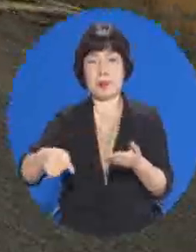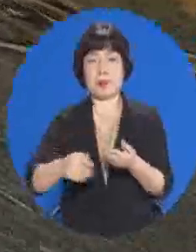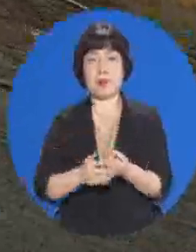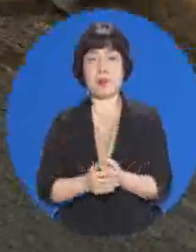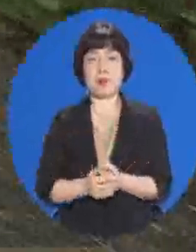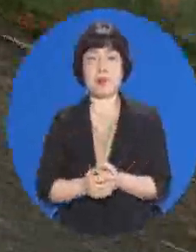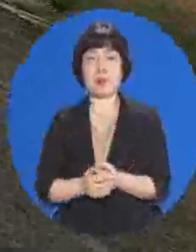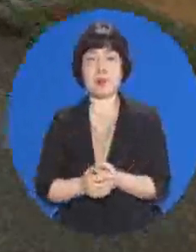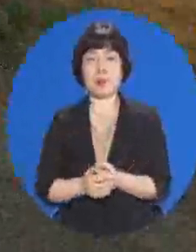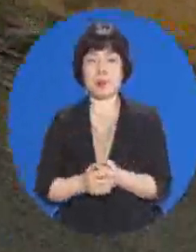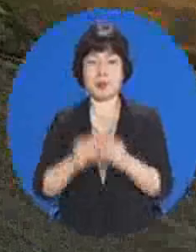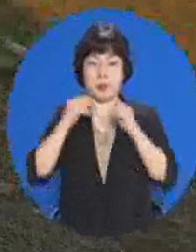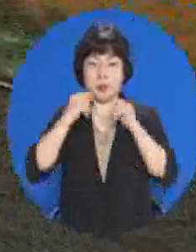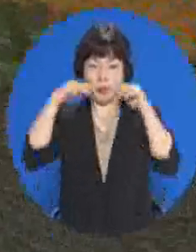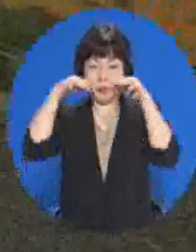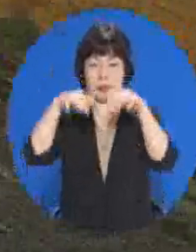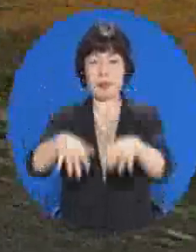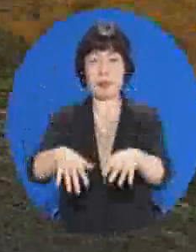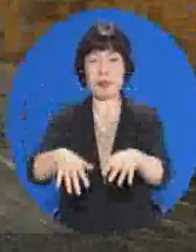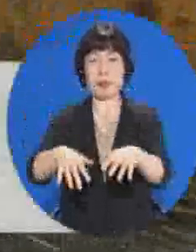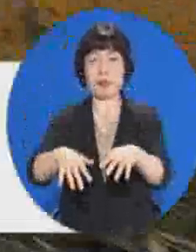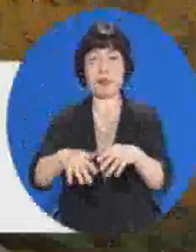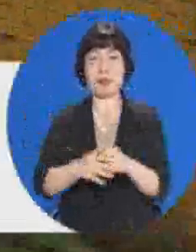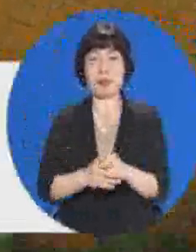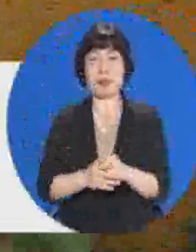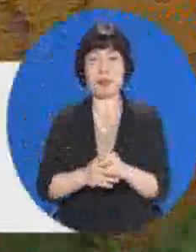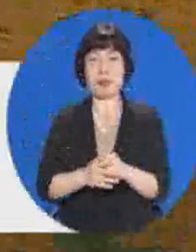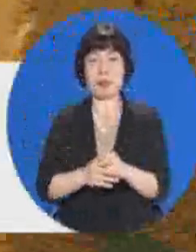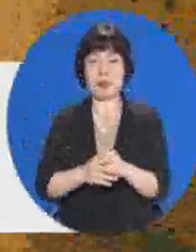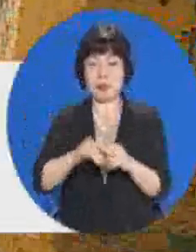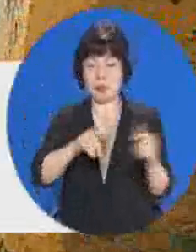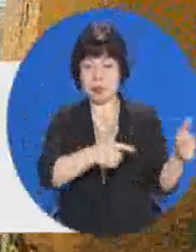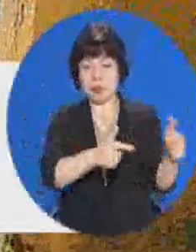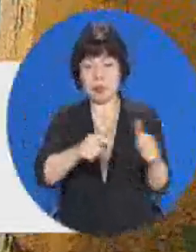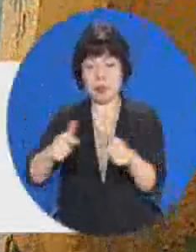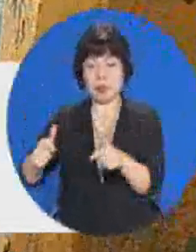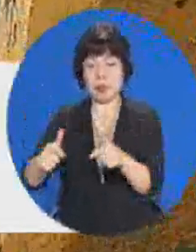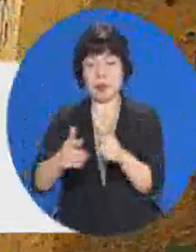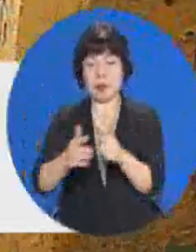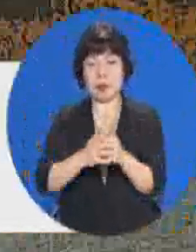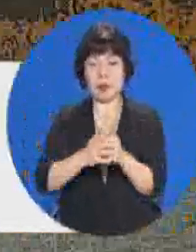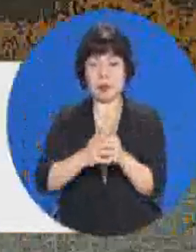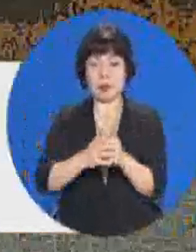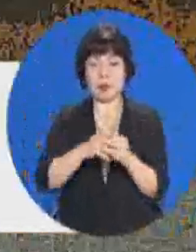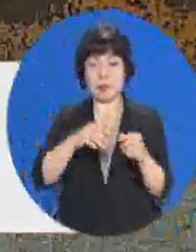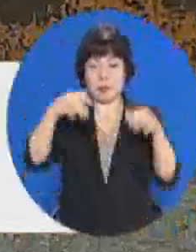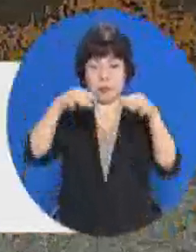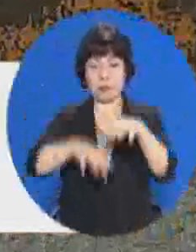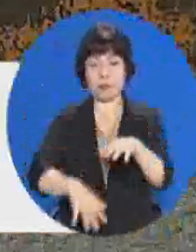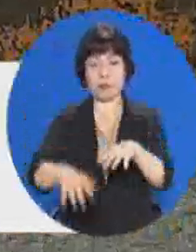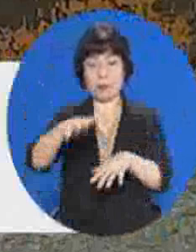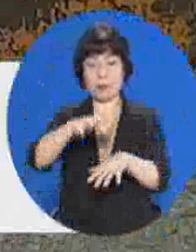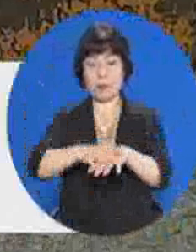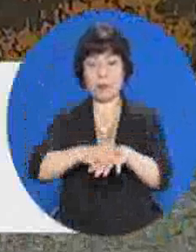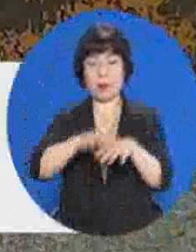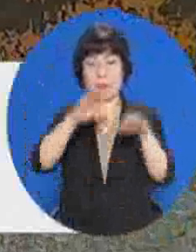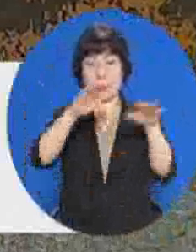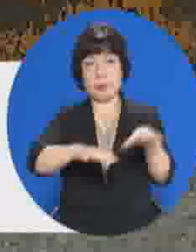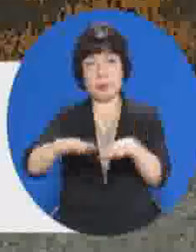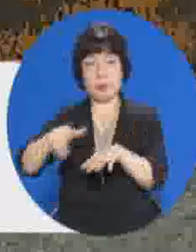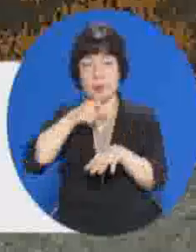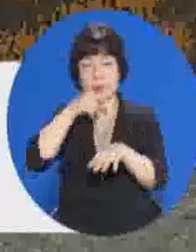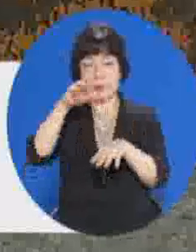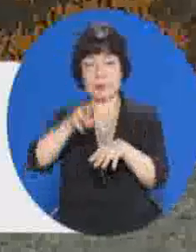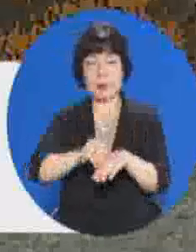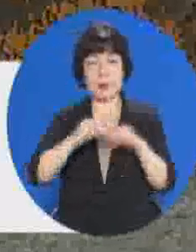의견입니다. 토사가 발생하면은 이게 부유물이나 아니면 침대적으로 이제 깔았게 되면 갯벌이